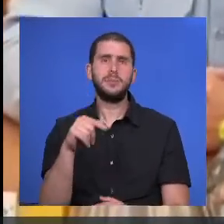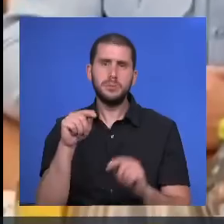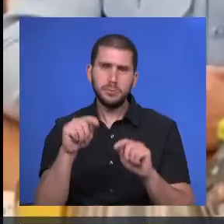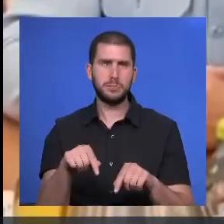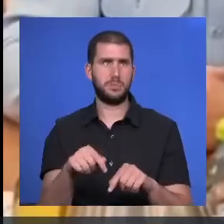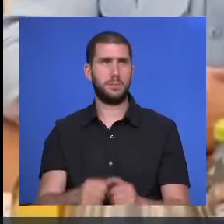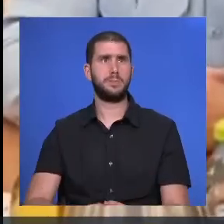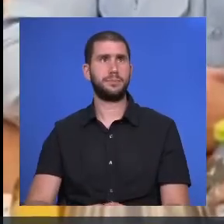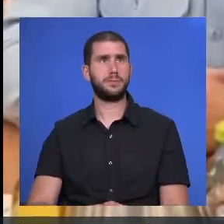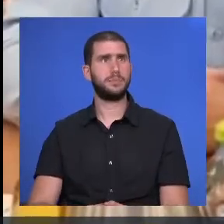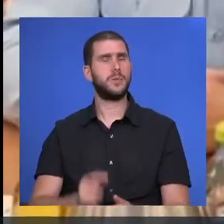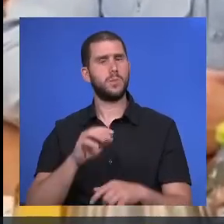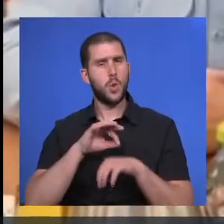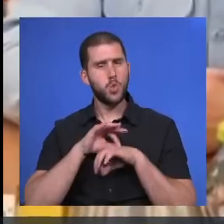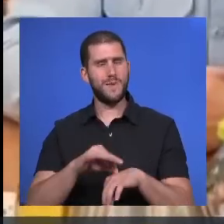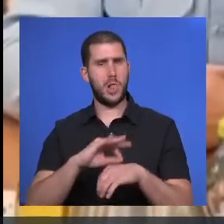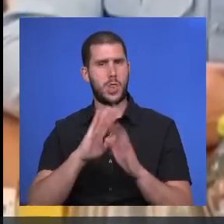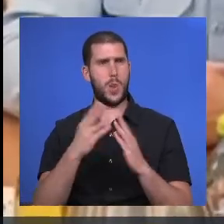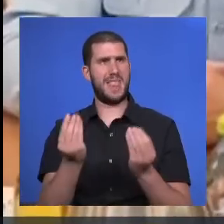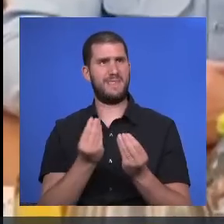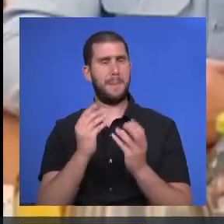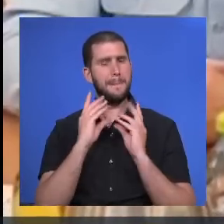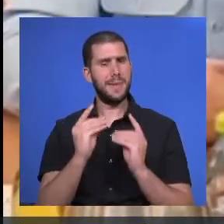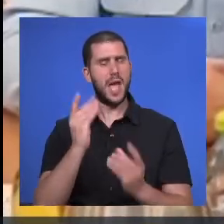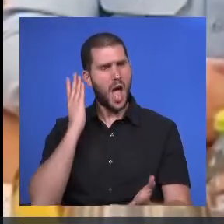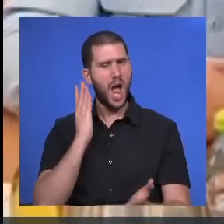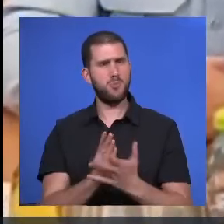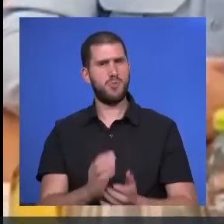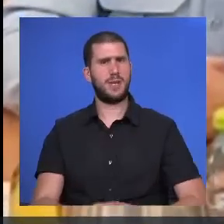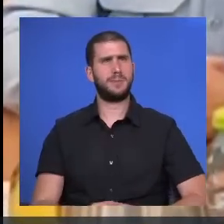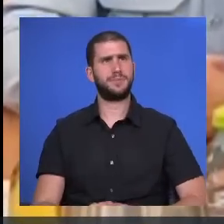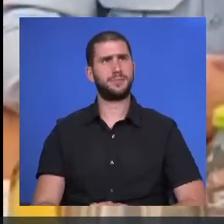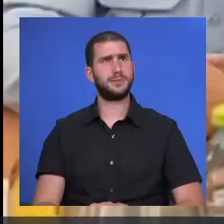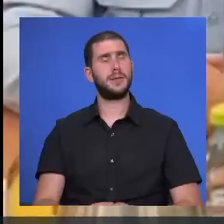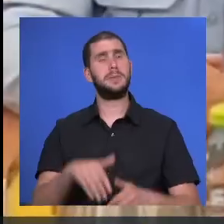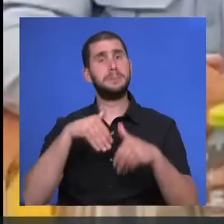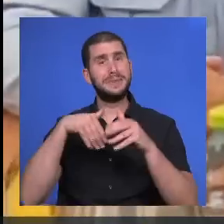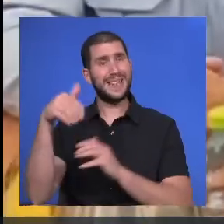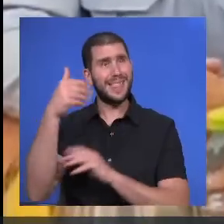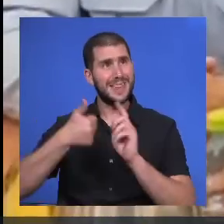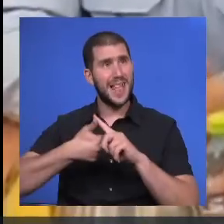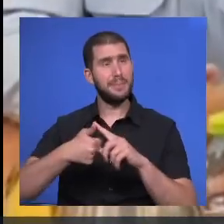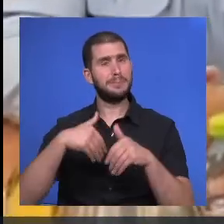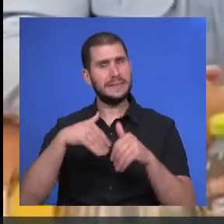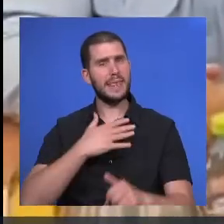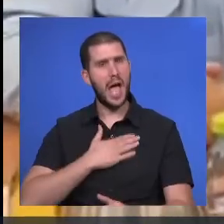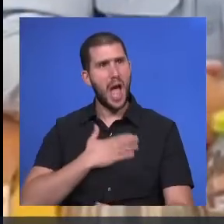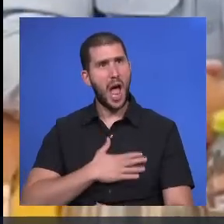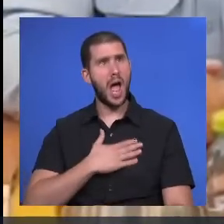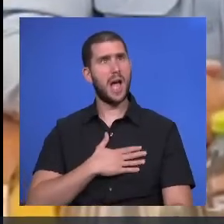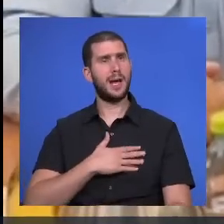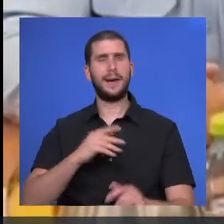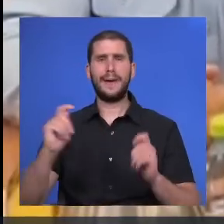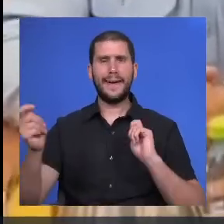תובילו את הדברים בצורה חד משמעית, מצעד גלים, מצעד של חד, ריקוד גלים, ריקוד יפה